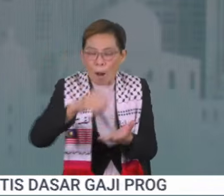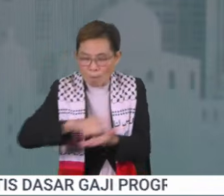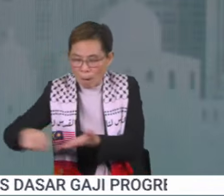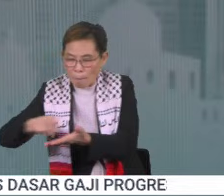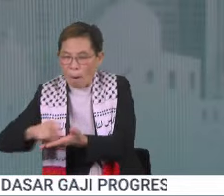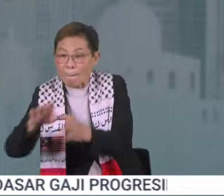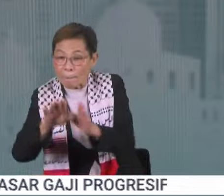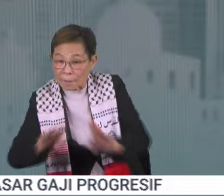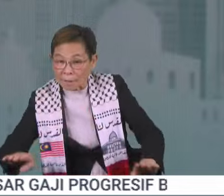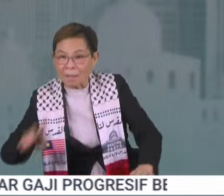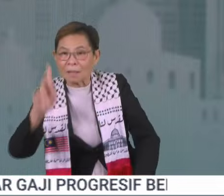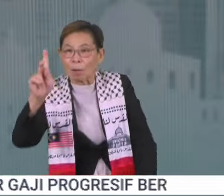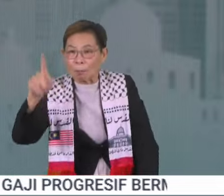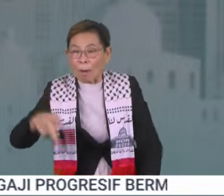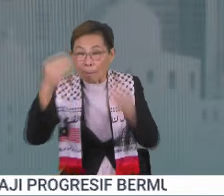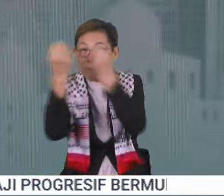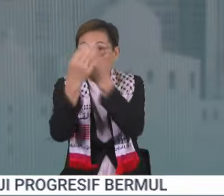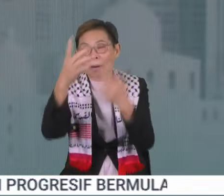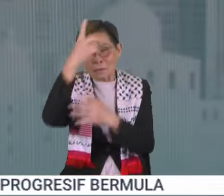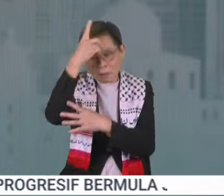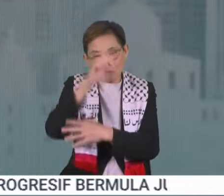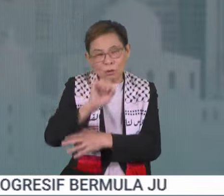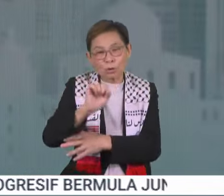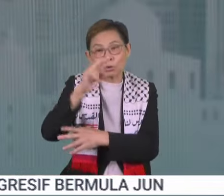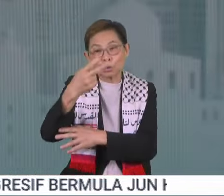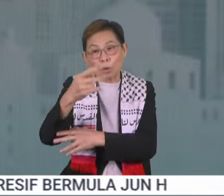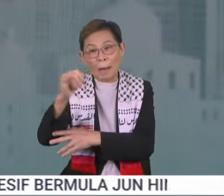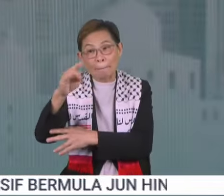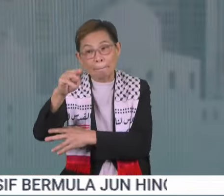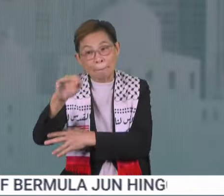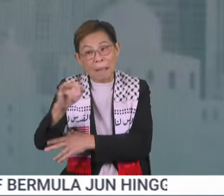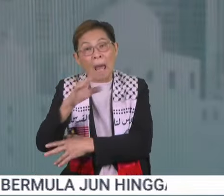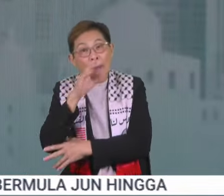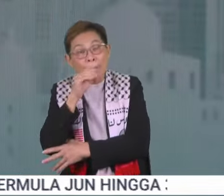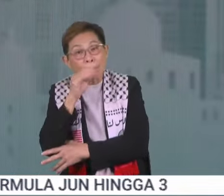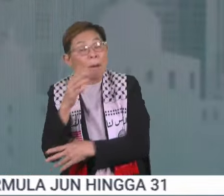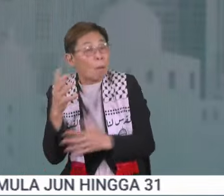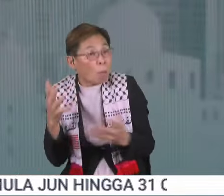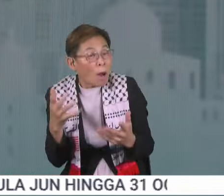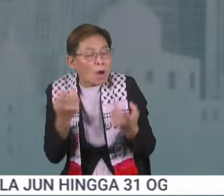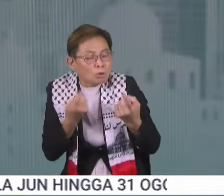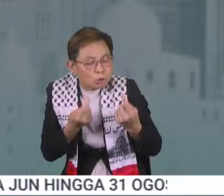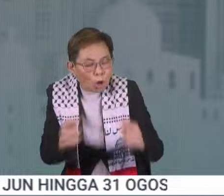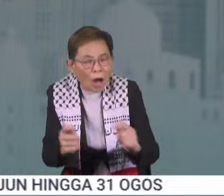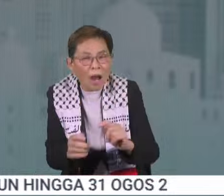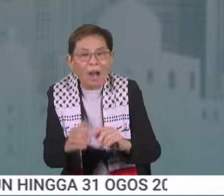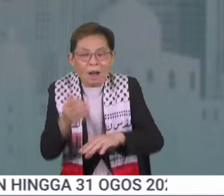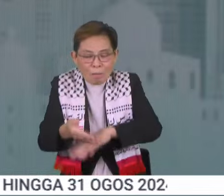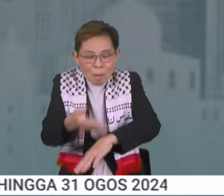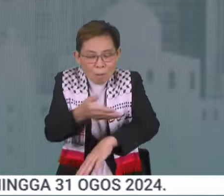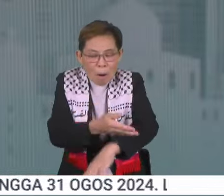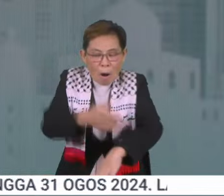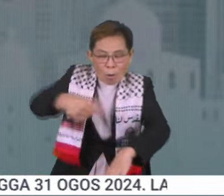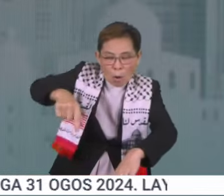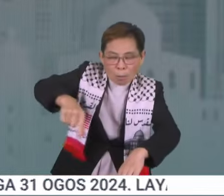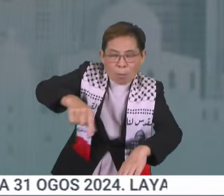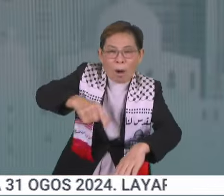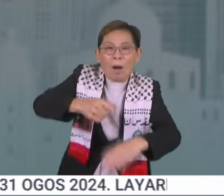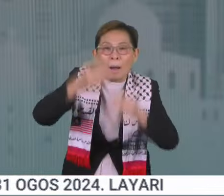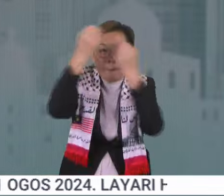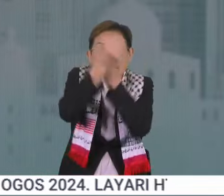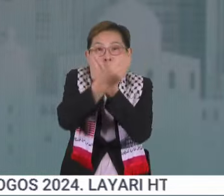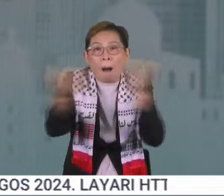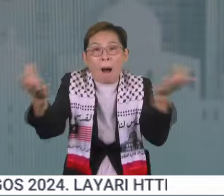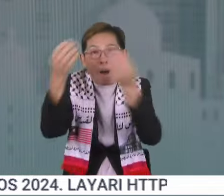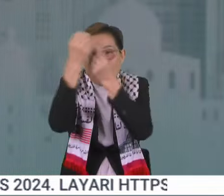penerbitan berita. Ketua Pengarah Penyiaran Datuk Suhaimi Sulaiman berkata, ia sebagai usaha menambah baik kualiti penyampaian